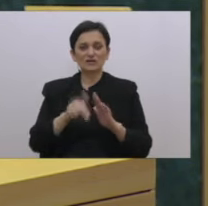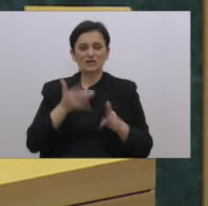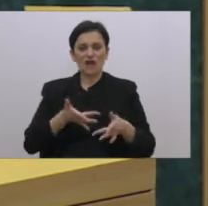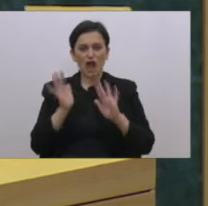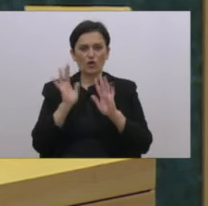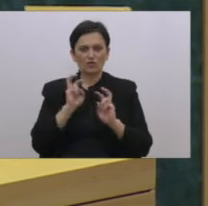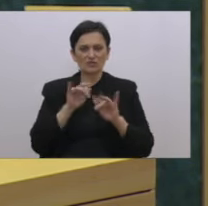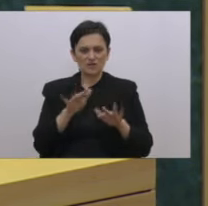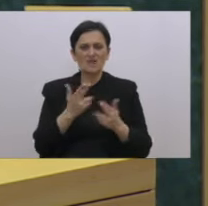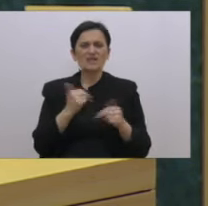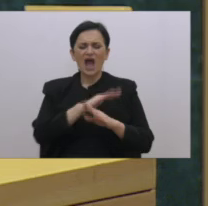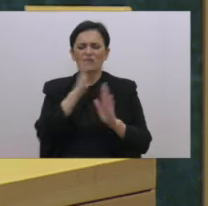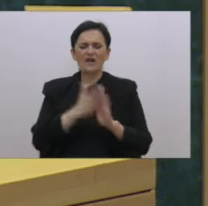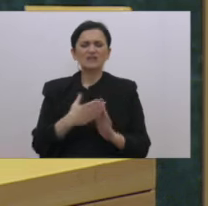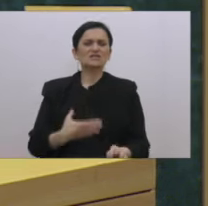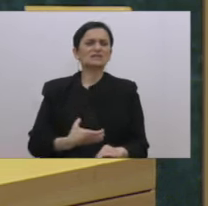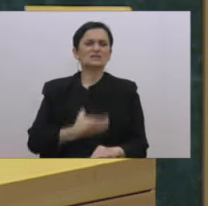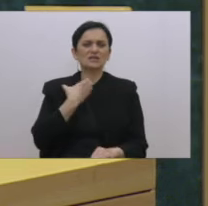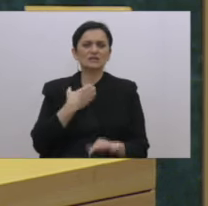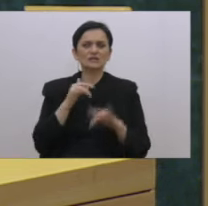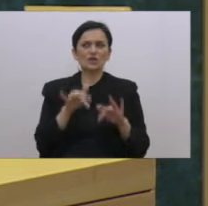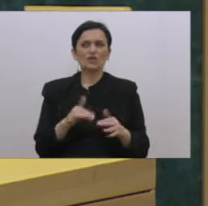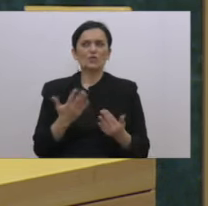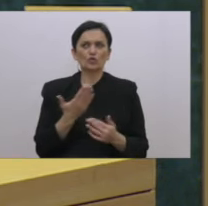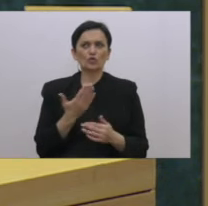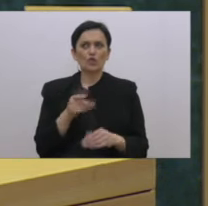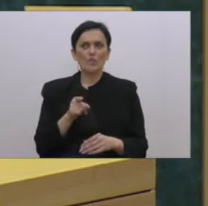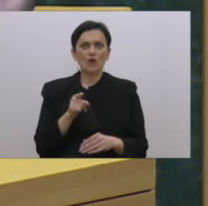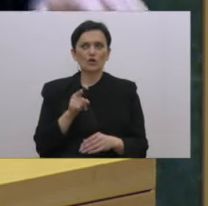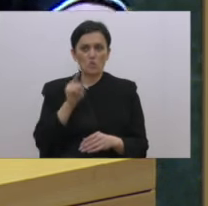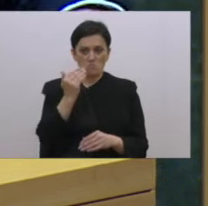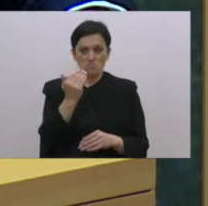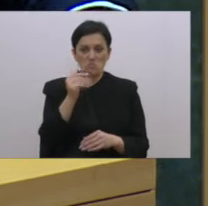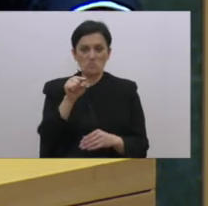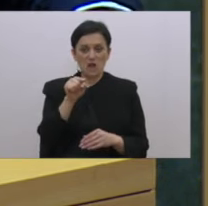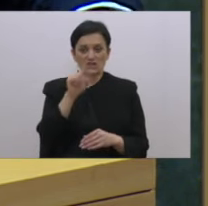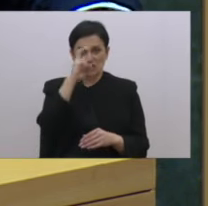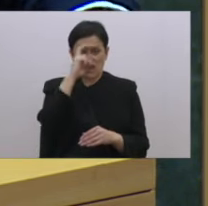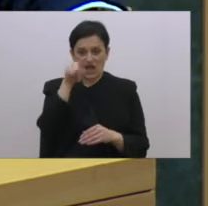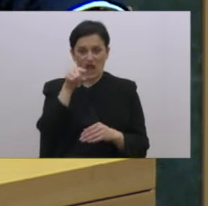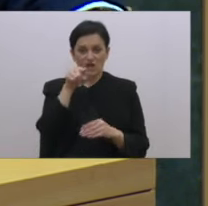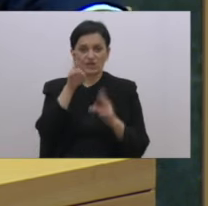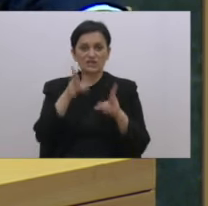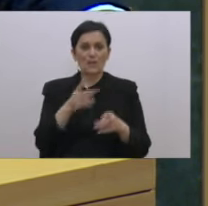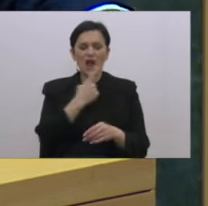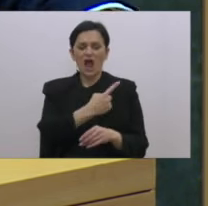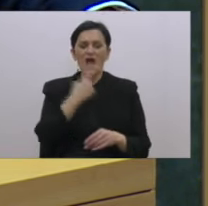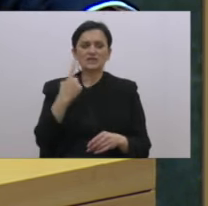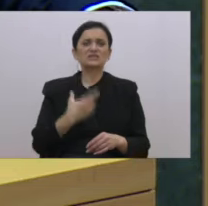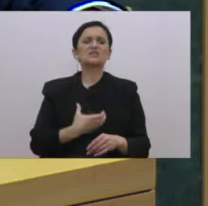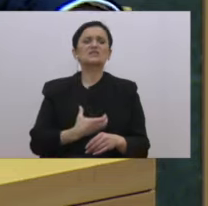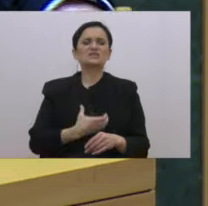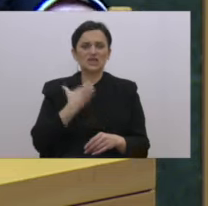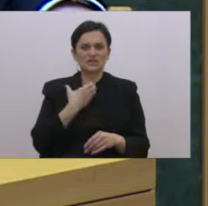da qvelaze sazarel sakmeze, romelits Mazdamis xelisuflebas daemarta ertekt qvelaze sazarel